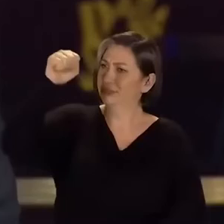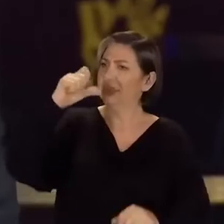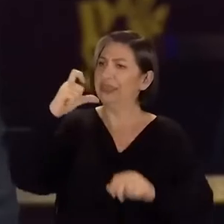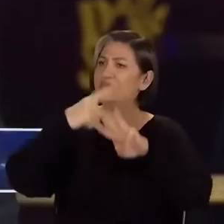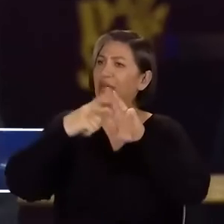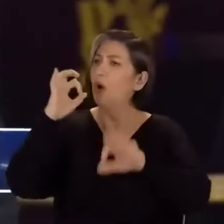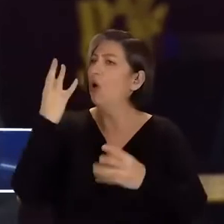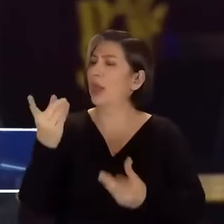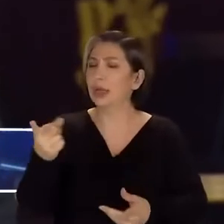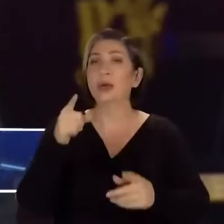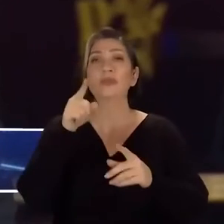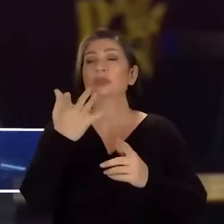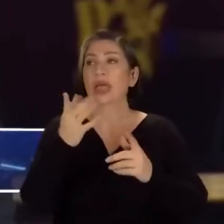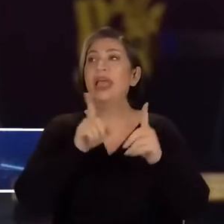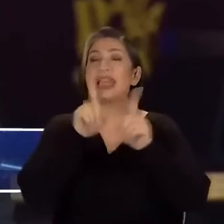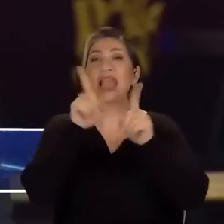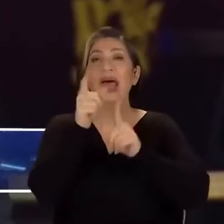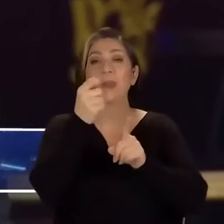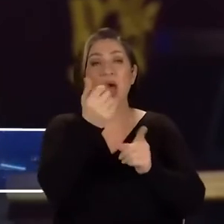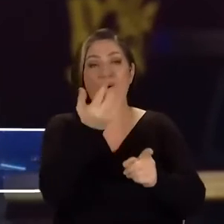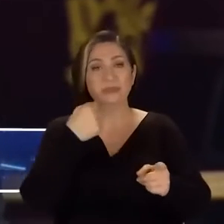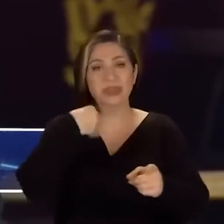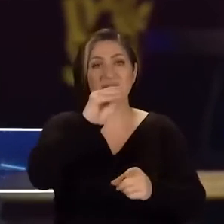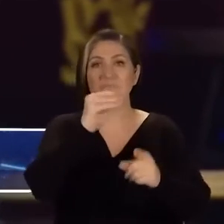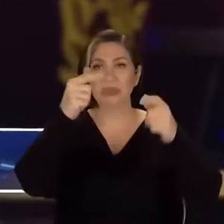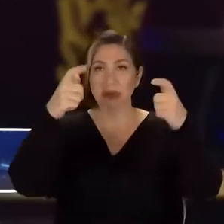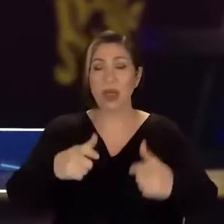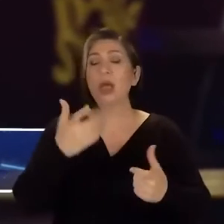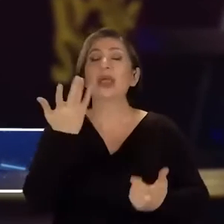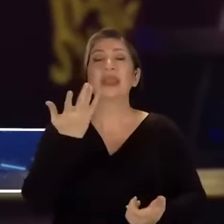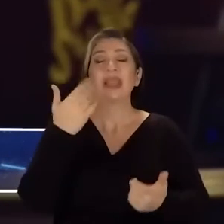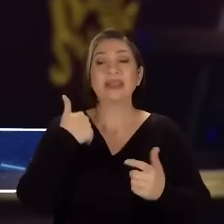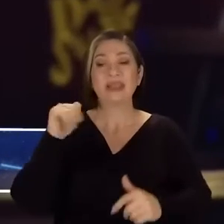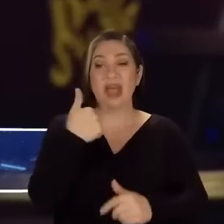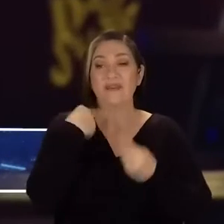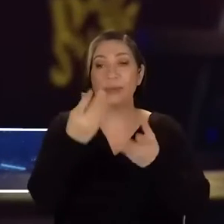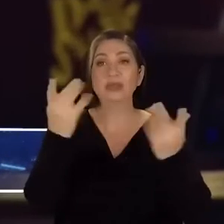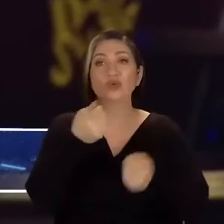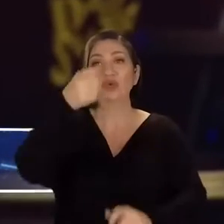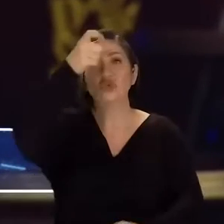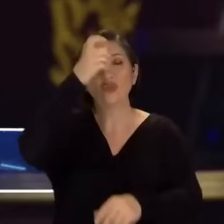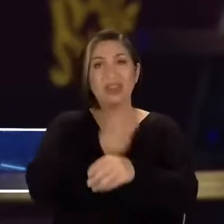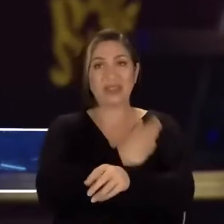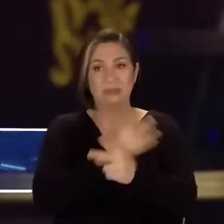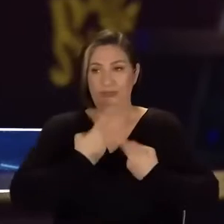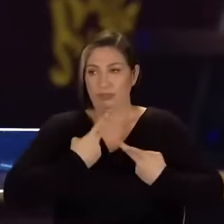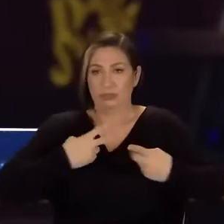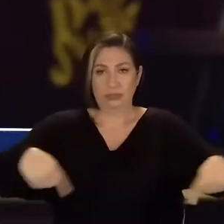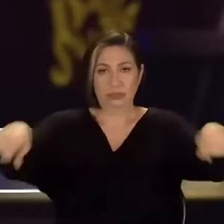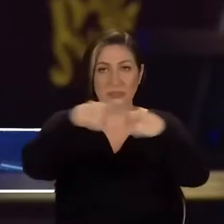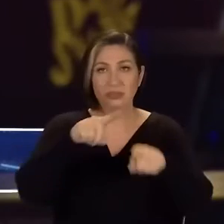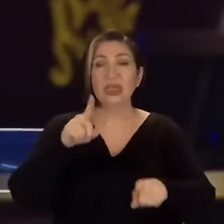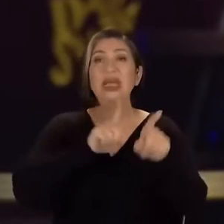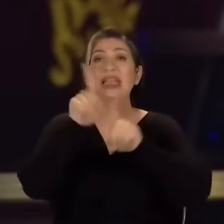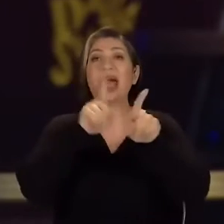anlatınız. Kripto para alım satım platformu. Aslında ortaya koymaya çalıştığımız değer Türk vatandaşları için kripto